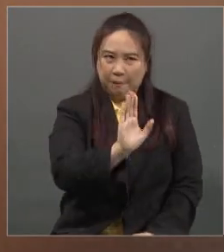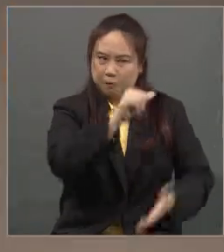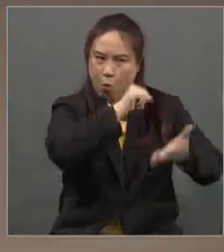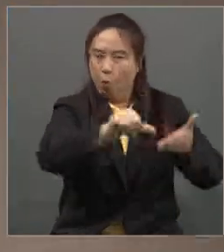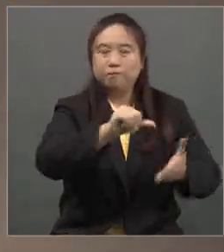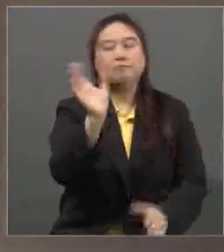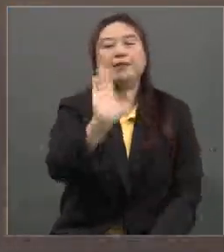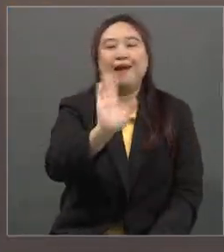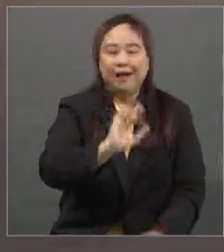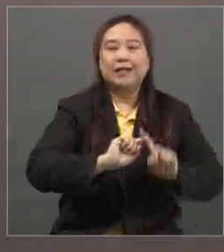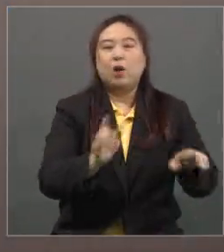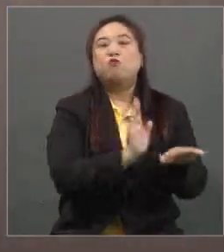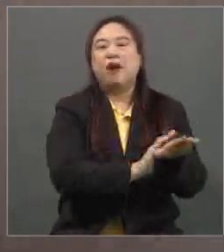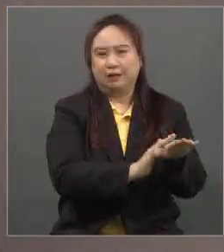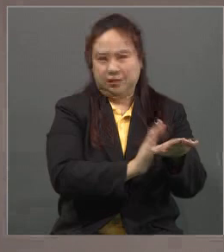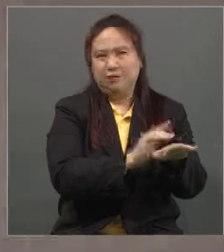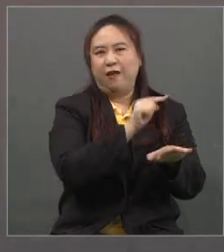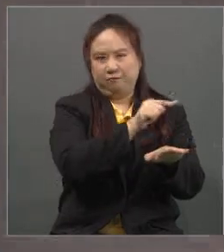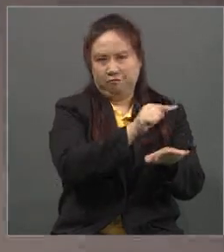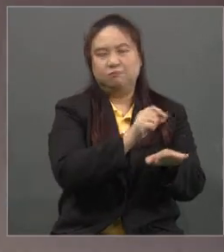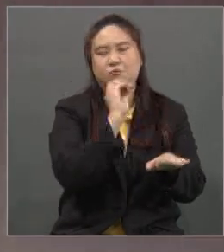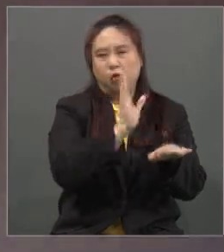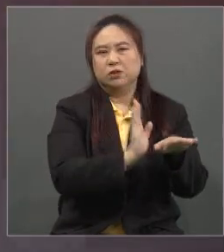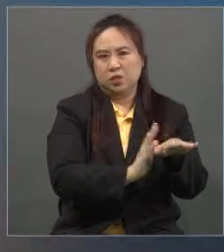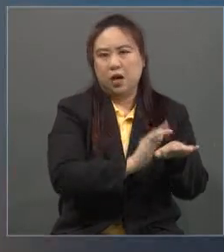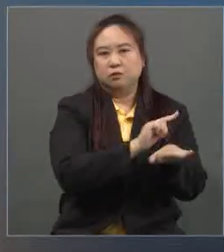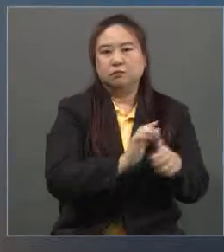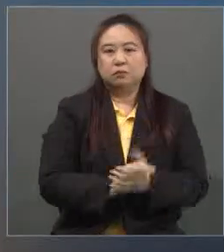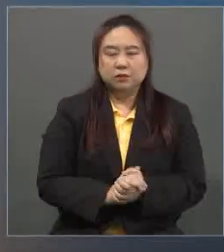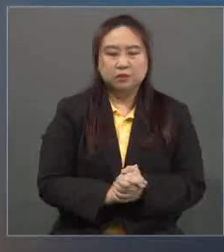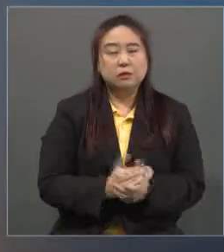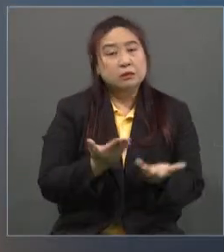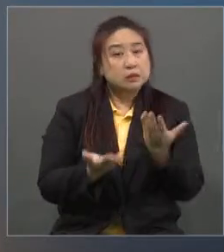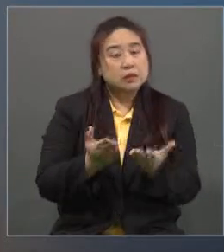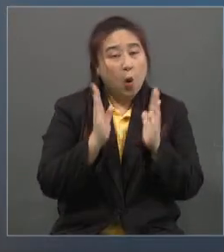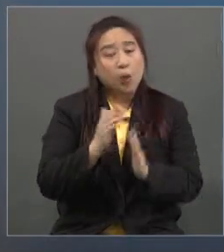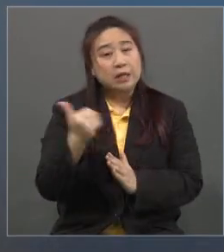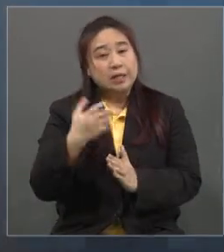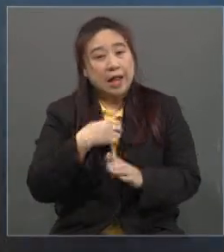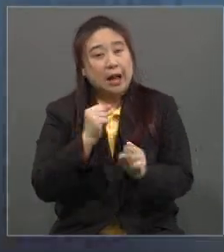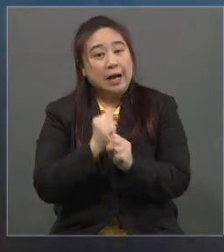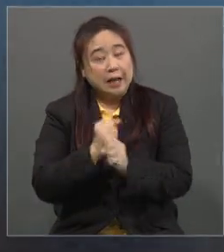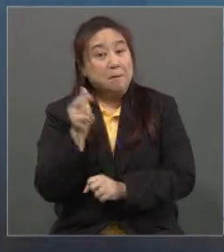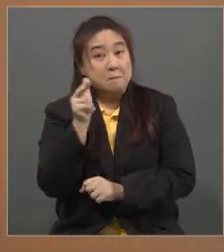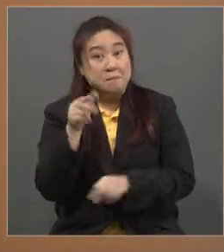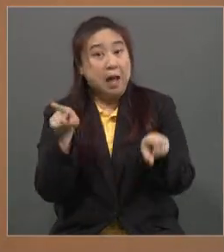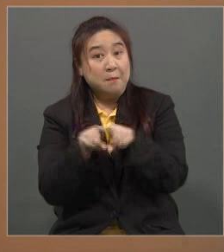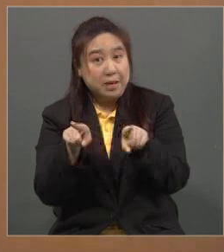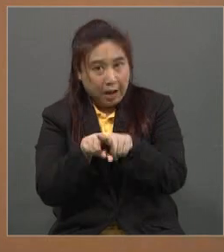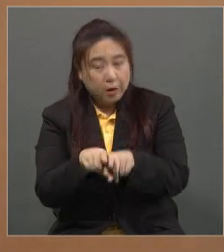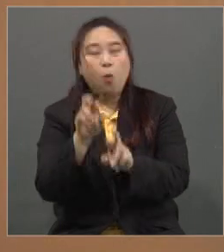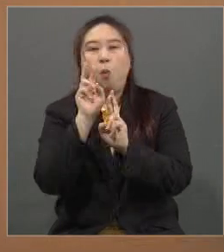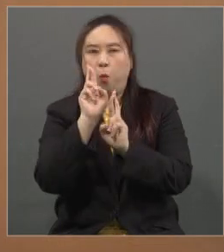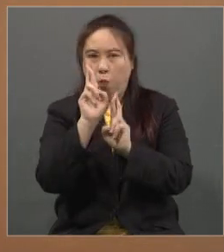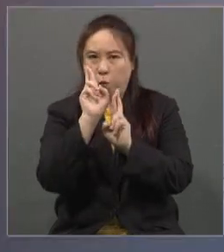ล่าวแต่ก็ฝากเตือนไปยังเพจดังกล่าวด้วยนะครับหรือแม้แต่บุคคลอื่นๆที่จะทำคลิปลักษณะแบบนี้ให้มีการระมัดระวังใน